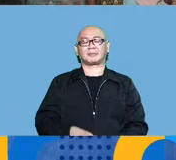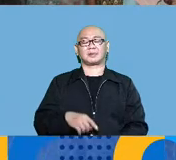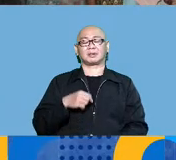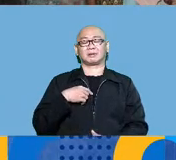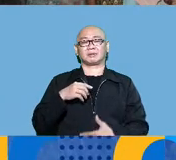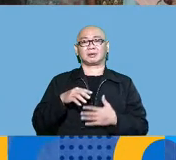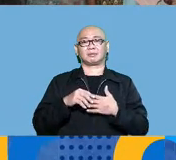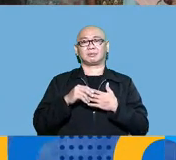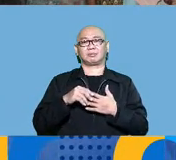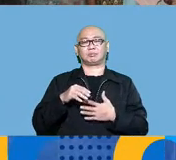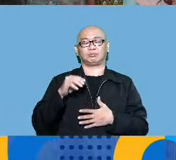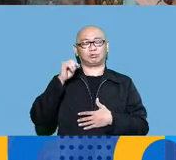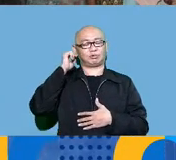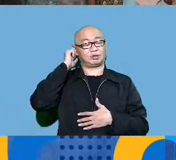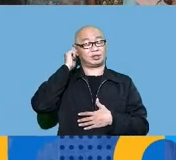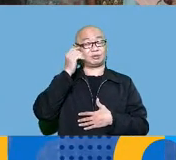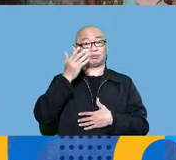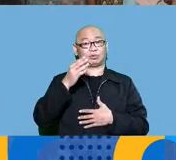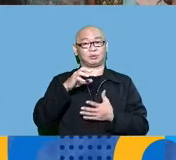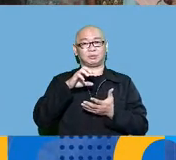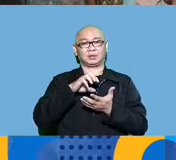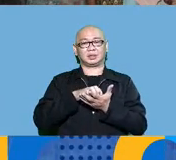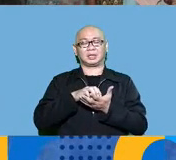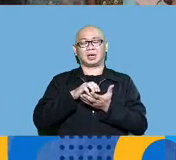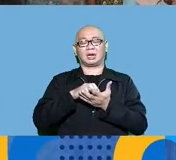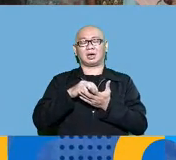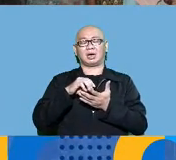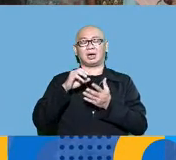tertinggi putrimu di bidang akademik.